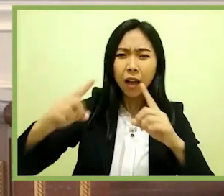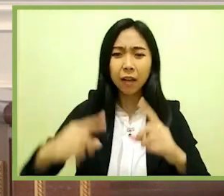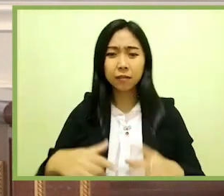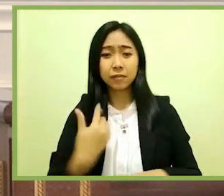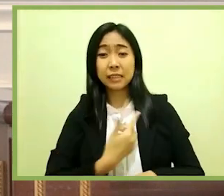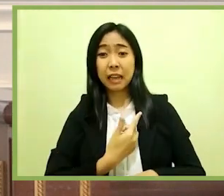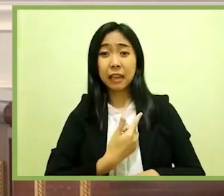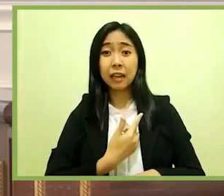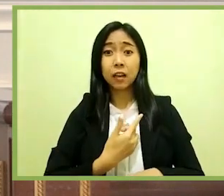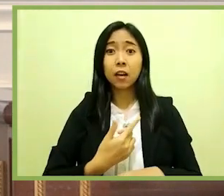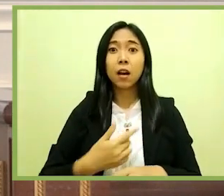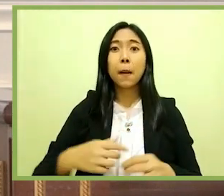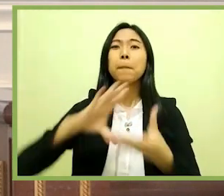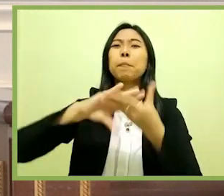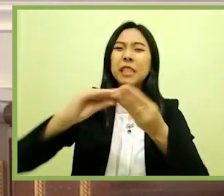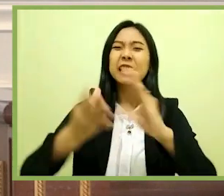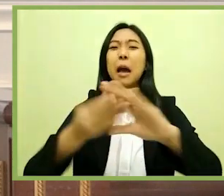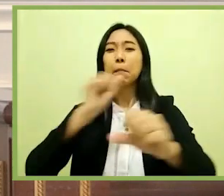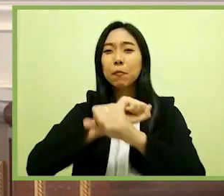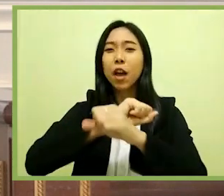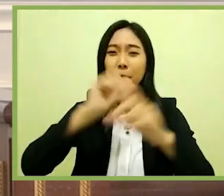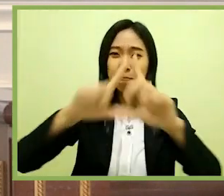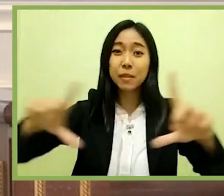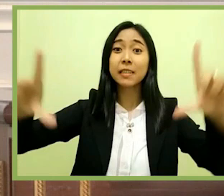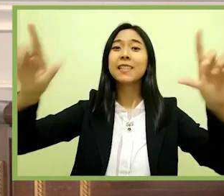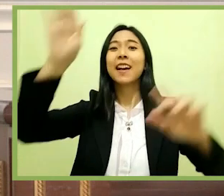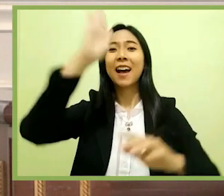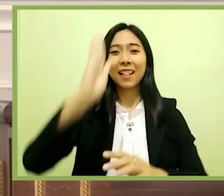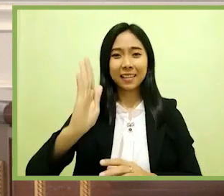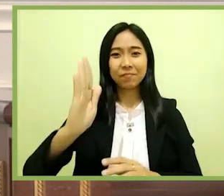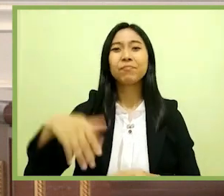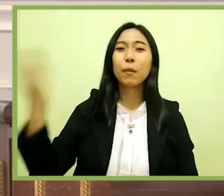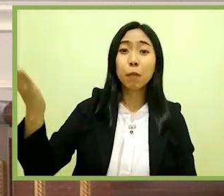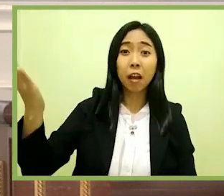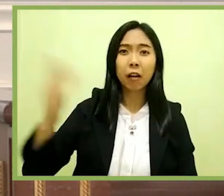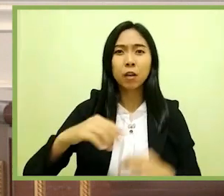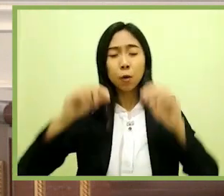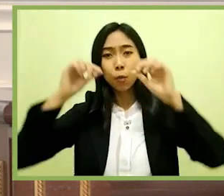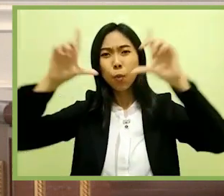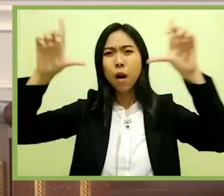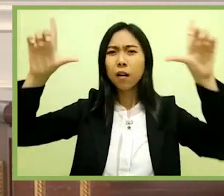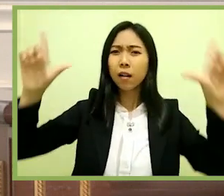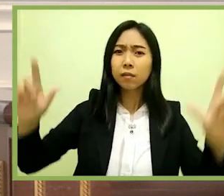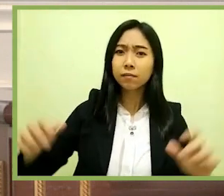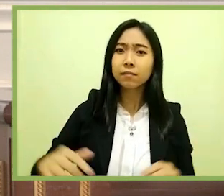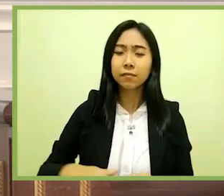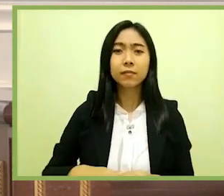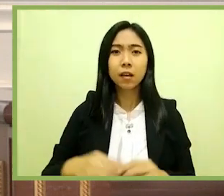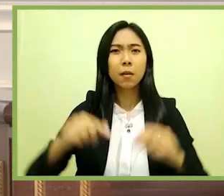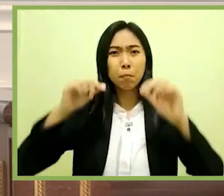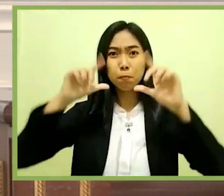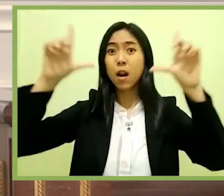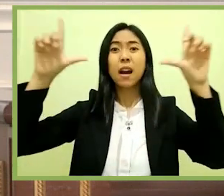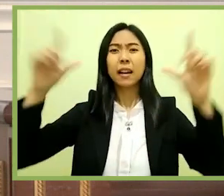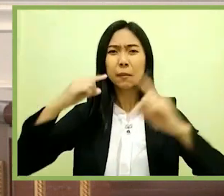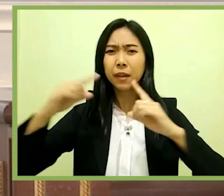tentang perbuatan-perbuatan besar yang dilakukan Allah." Mereka semuanya tercengang-cengang dan sangat termangu-mangu sambil berkata